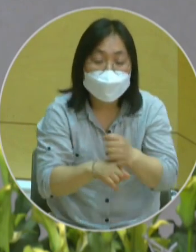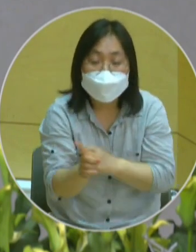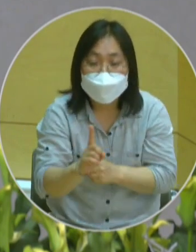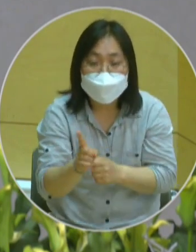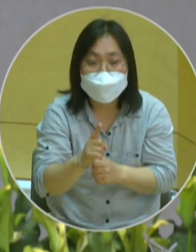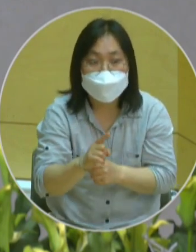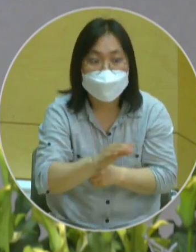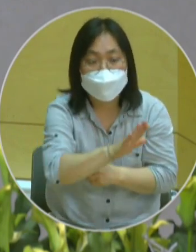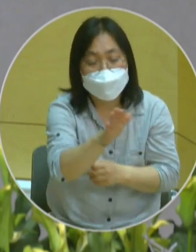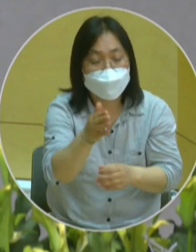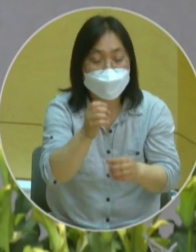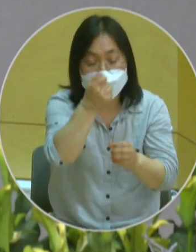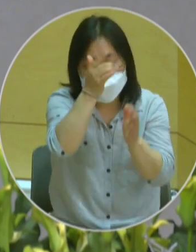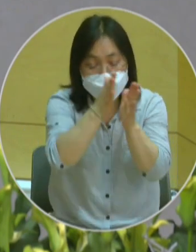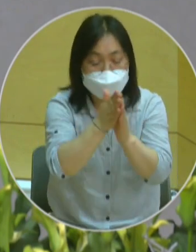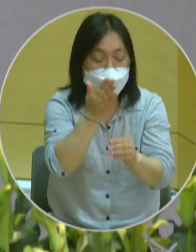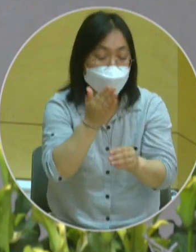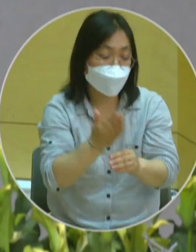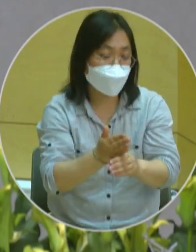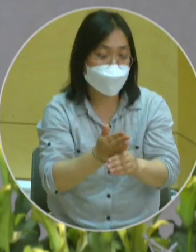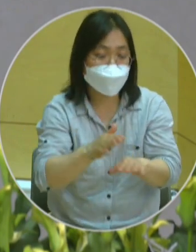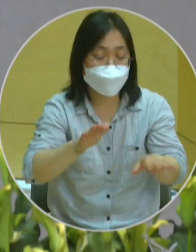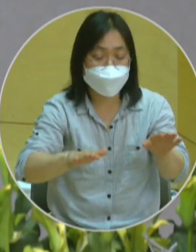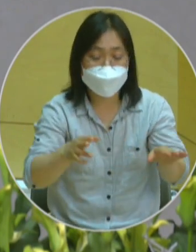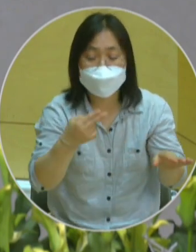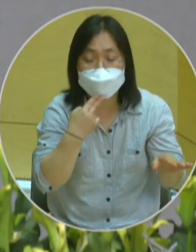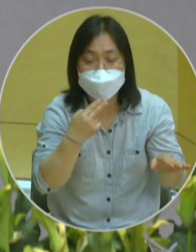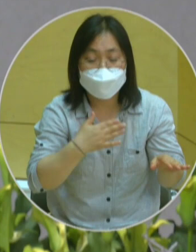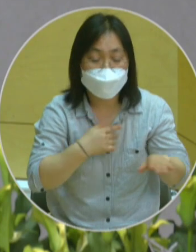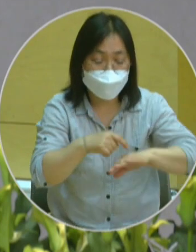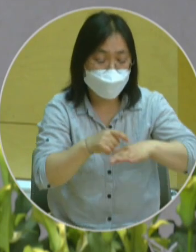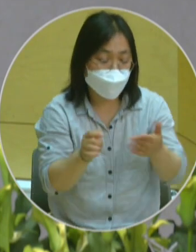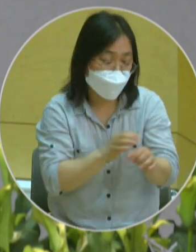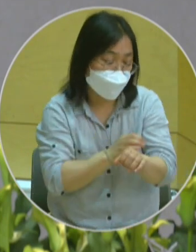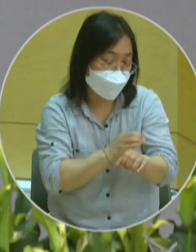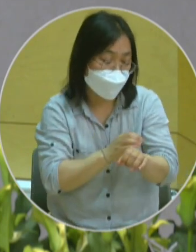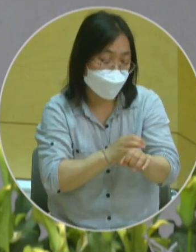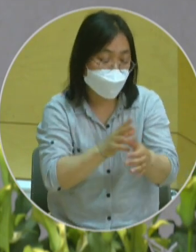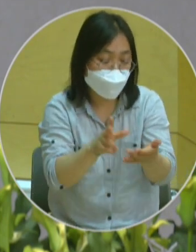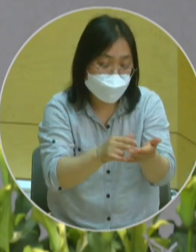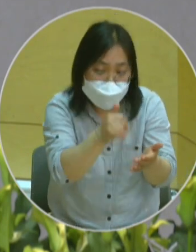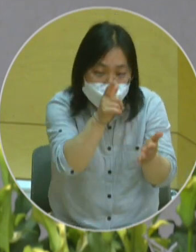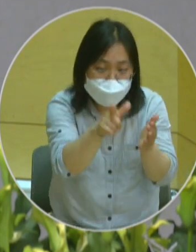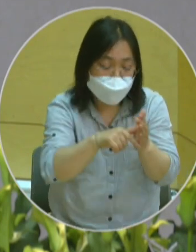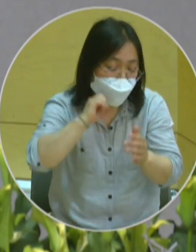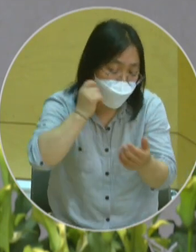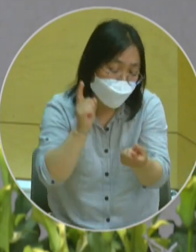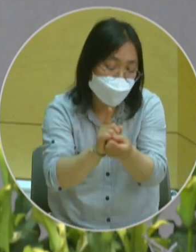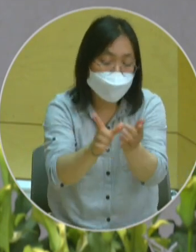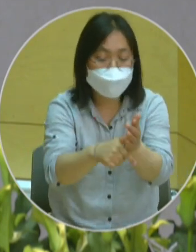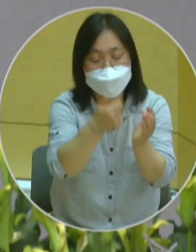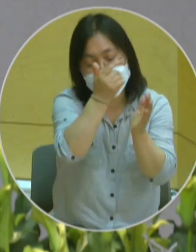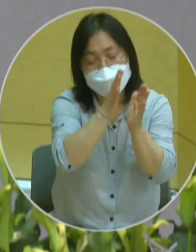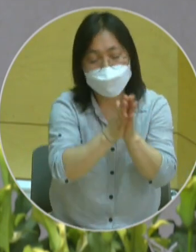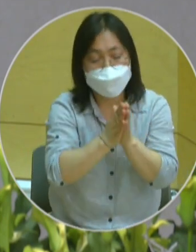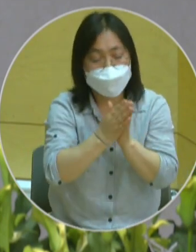언제 기도하죠? 내가 문제 있을 때 기도하는 거예요. 내 마음이 불편할 때 기도하는 거예요. 나에게 어려움이 있을 때 기도하는 거예요. 나에게